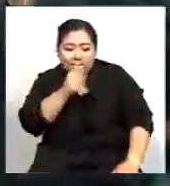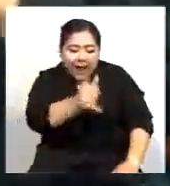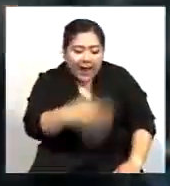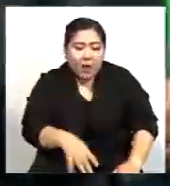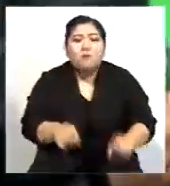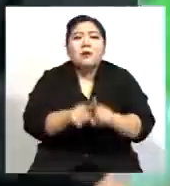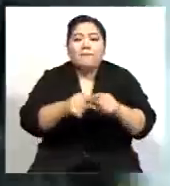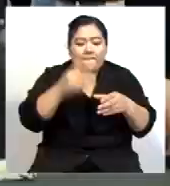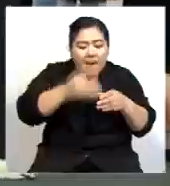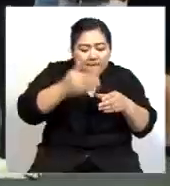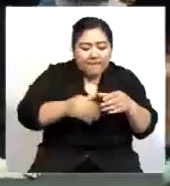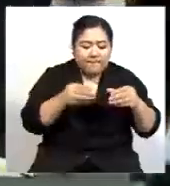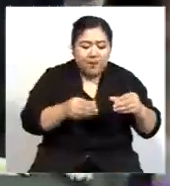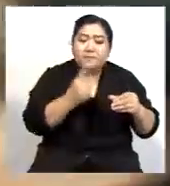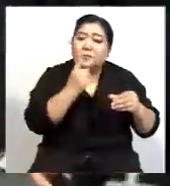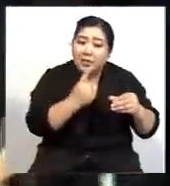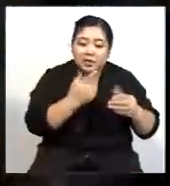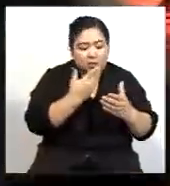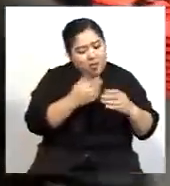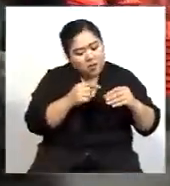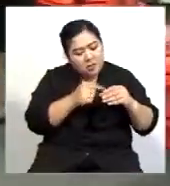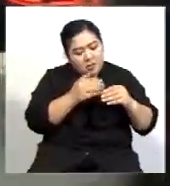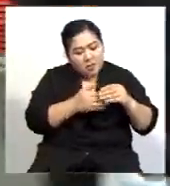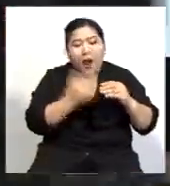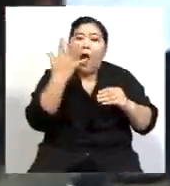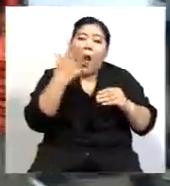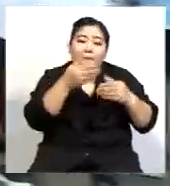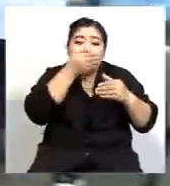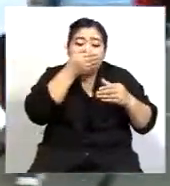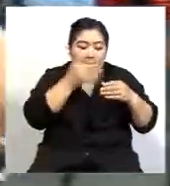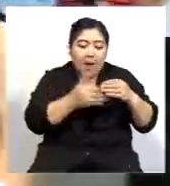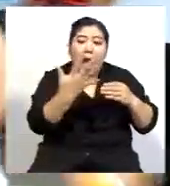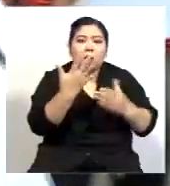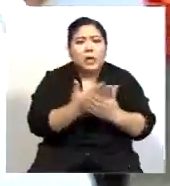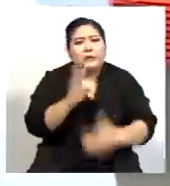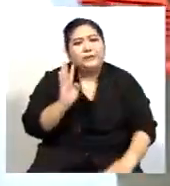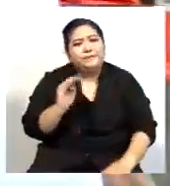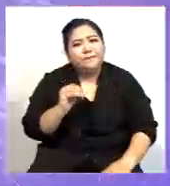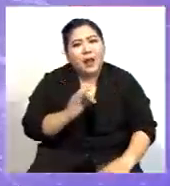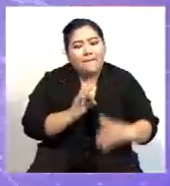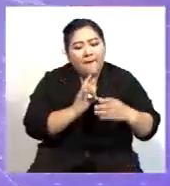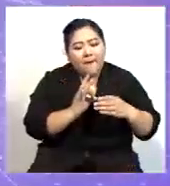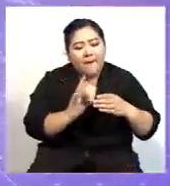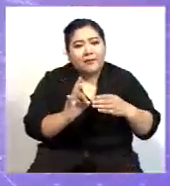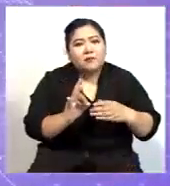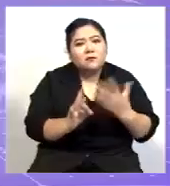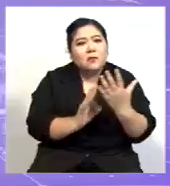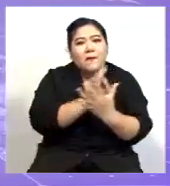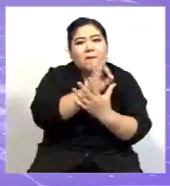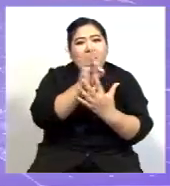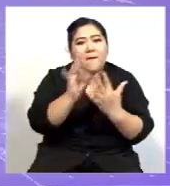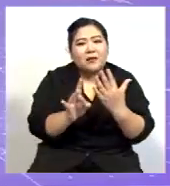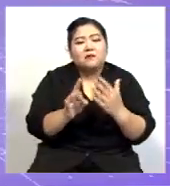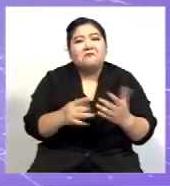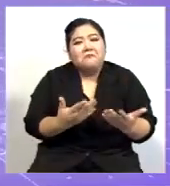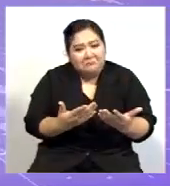แพ็คๆอย่างเงี้ยค่ะแบ่งไว้1ถุงมี5ชิ้น5ชิ้นเนี่ย40บาท40บาทตกแล้วก็ประม